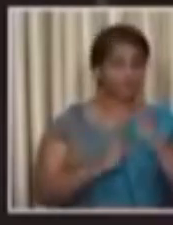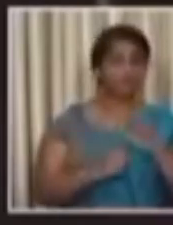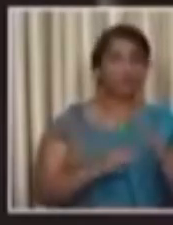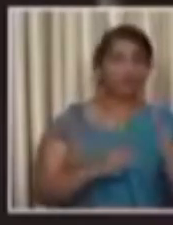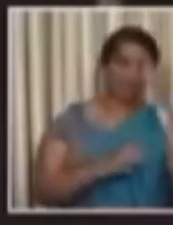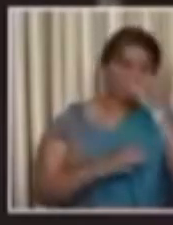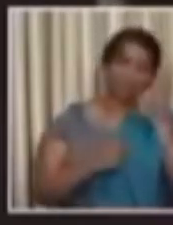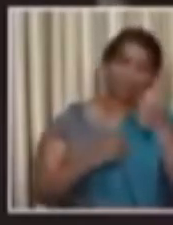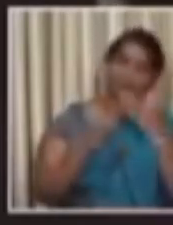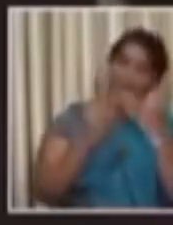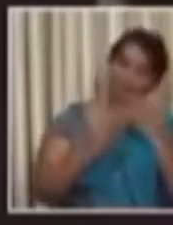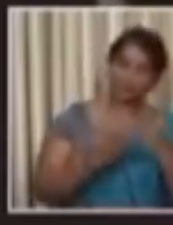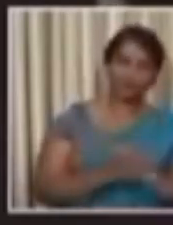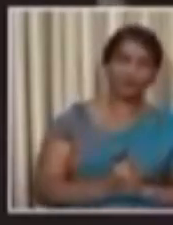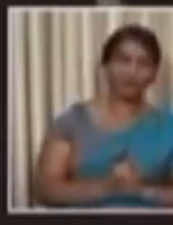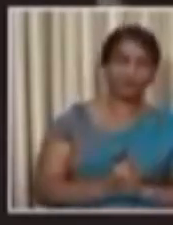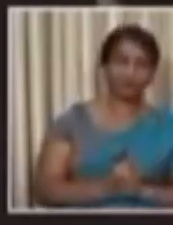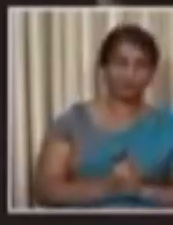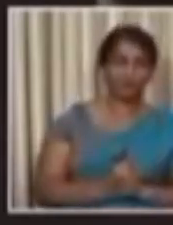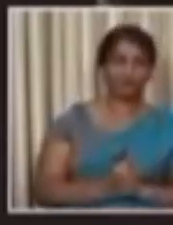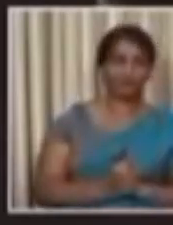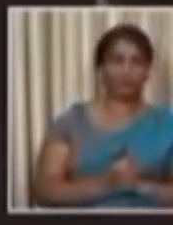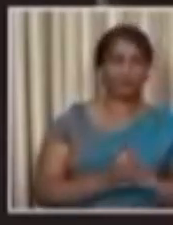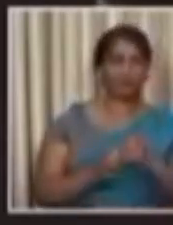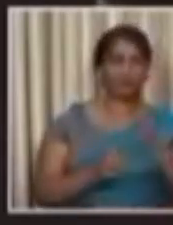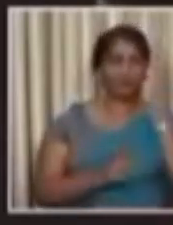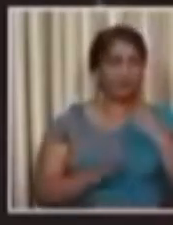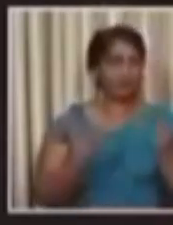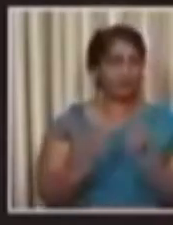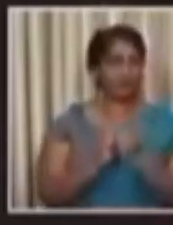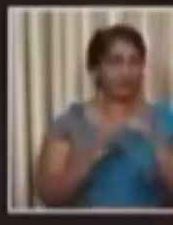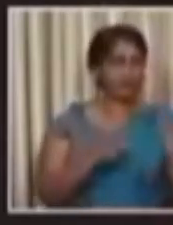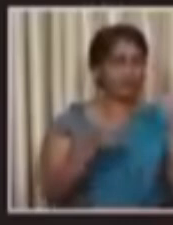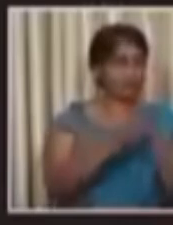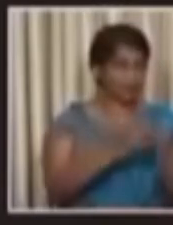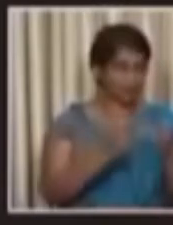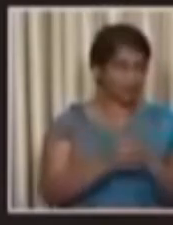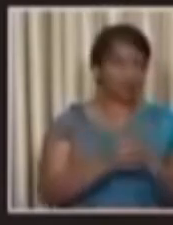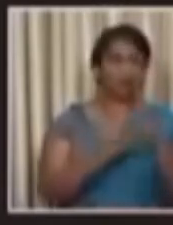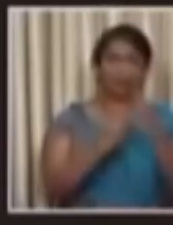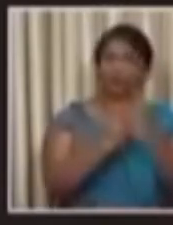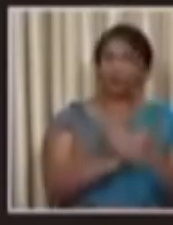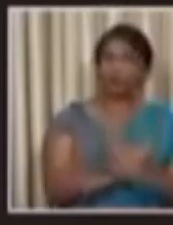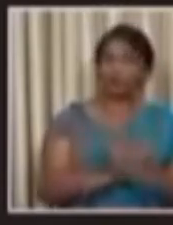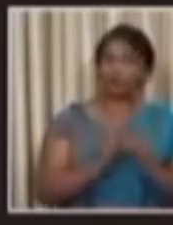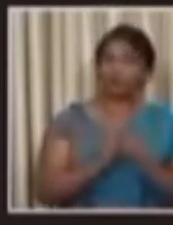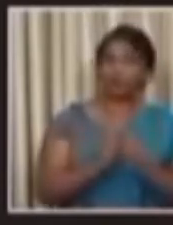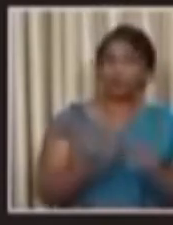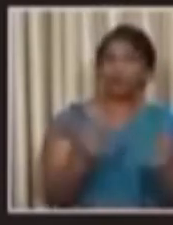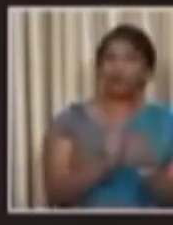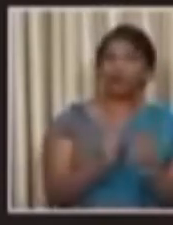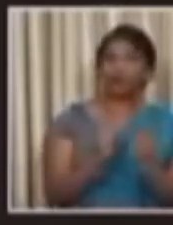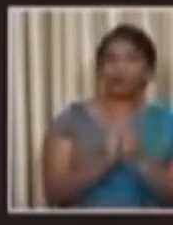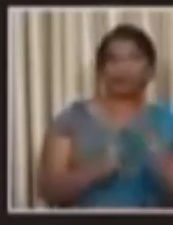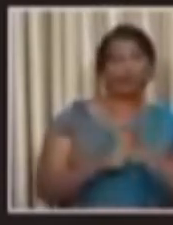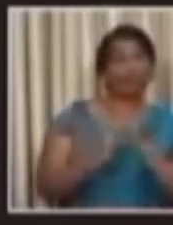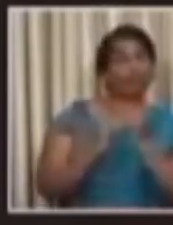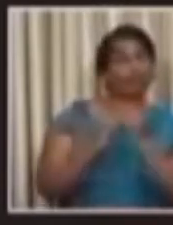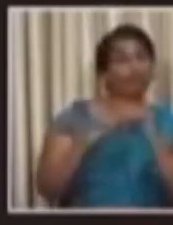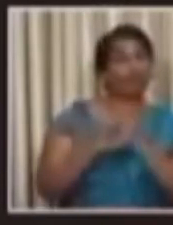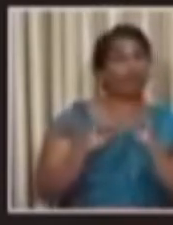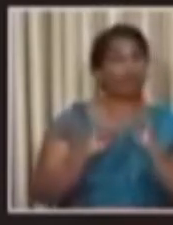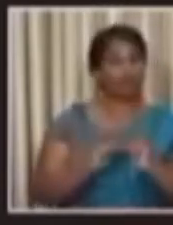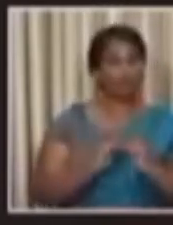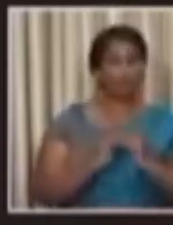හොඳයි, ලස්සනයි, බොහොම ස්තුතියි. අකාර්යක්ෂම ලෙස වැඩ කරපු කණ්ඩායම් අපට උගන්වනවා කාර්යක්ෂම ලෙස ආණ්ඩු කරන හැටි